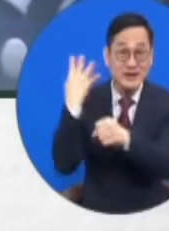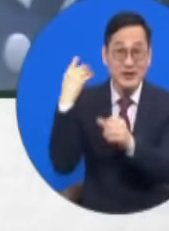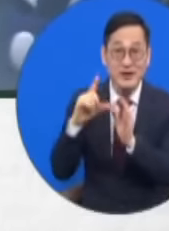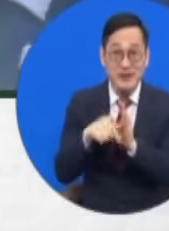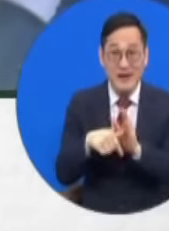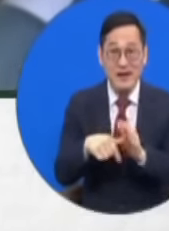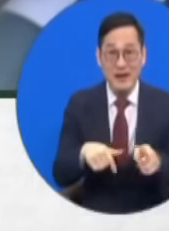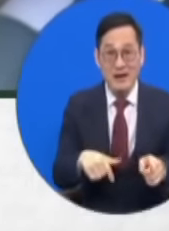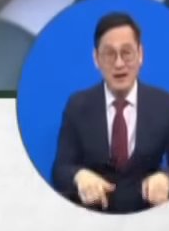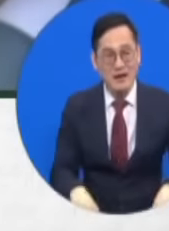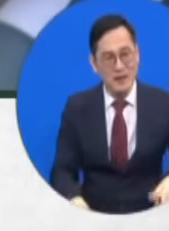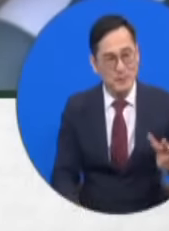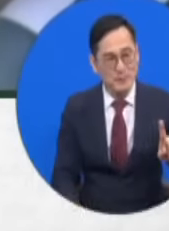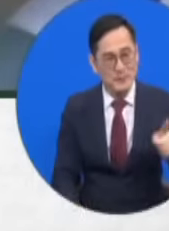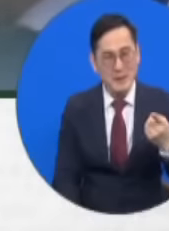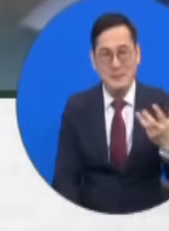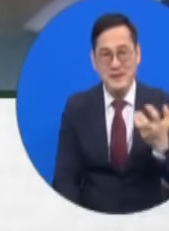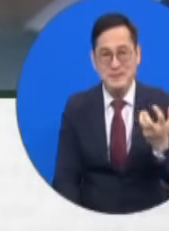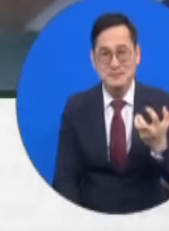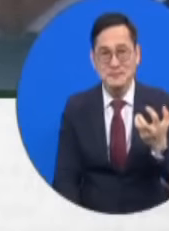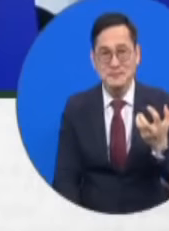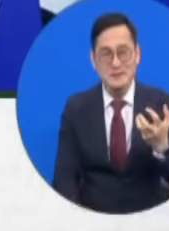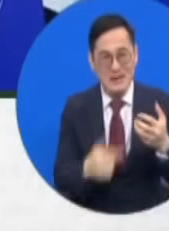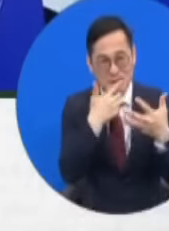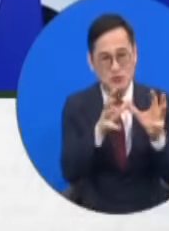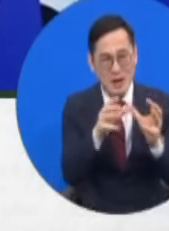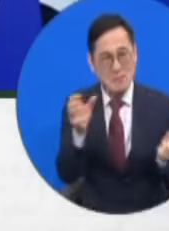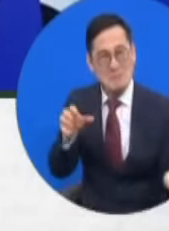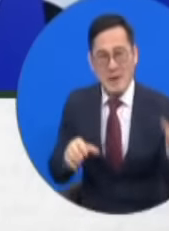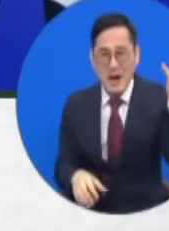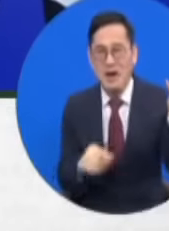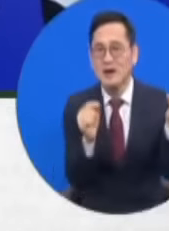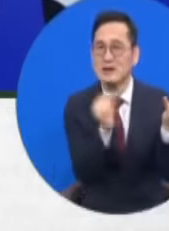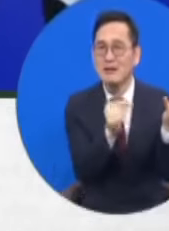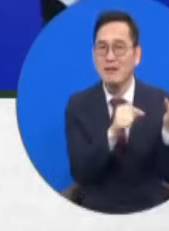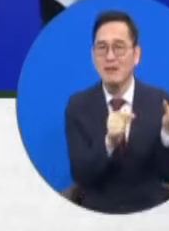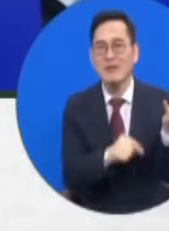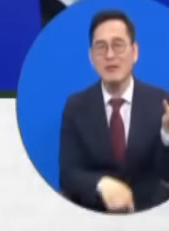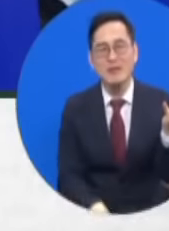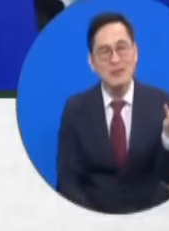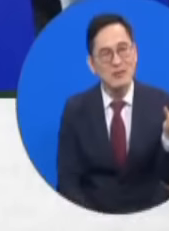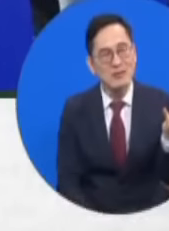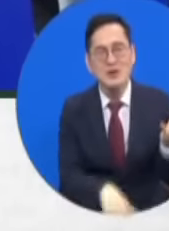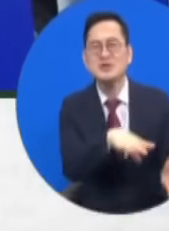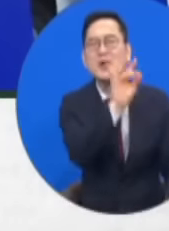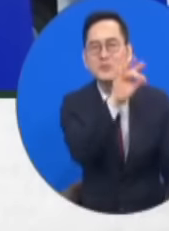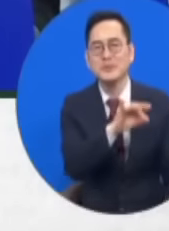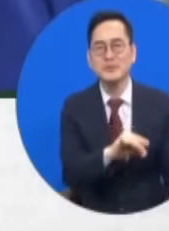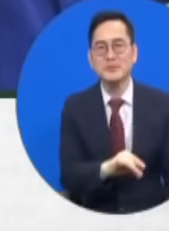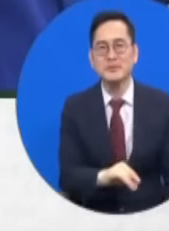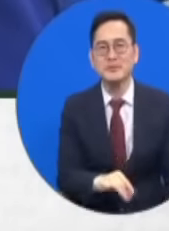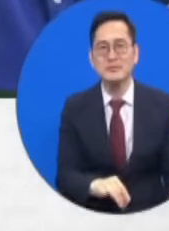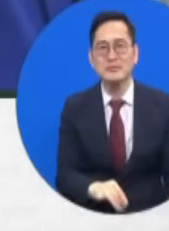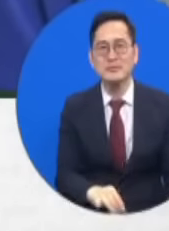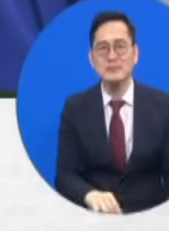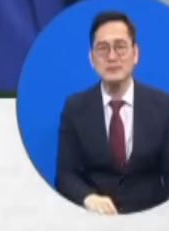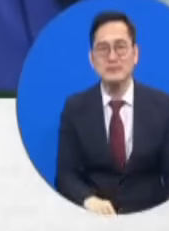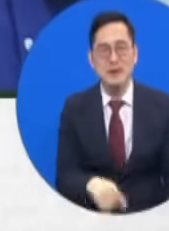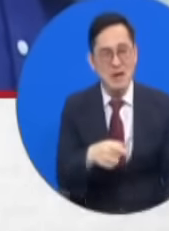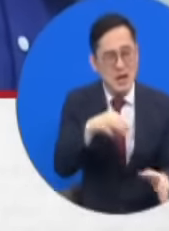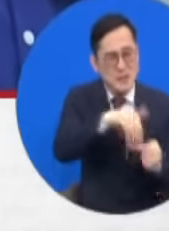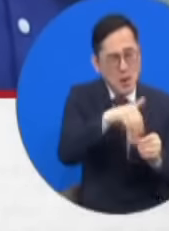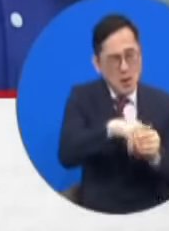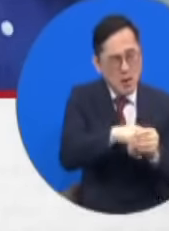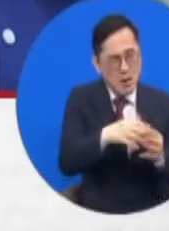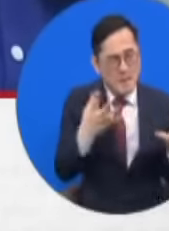103을 제외하고는 없었어요. 이번에 저 21대 국회. 그거는 코로나라고 하는 특별한 사정이 있었고 거기에서도